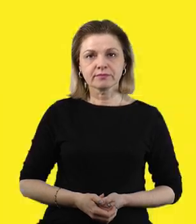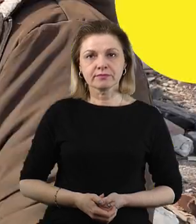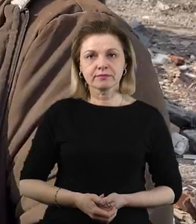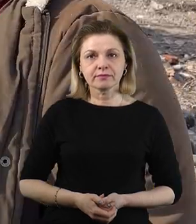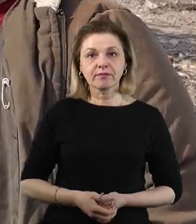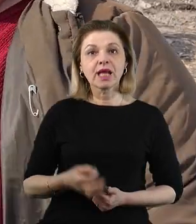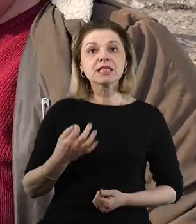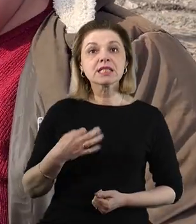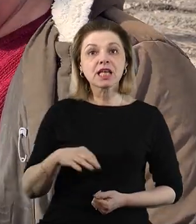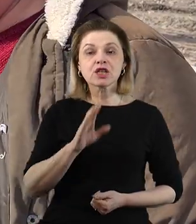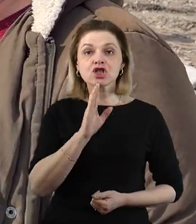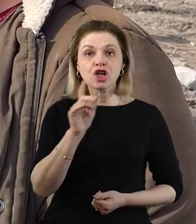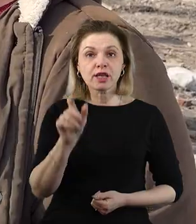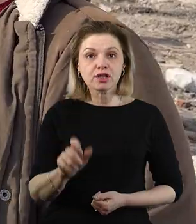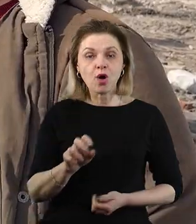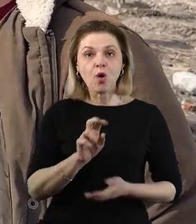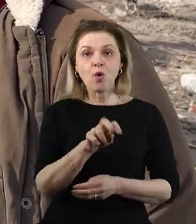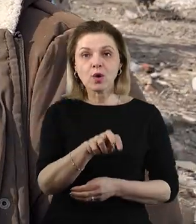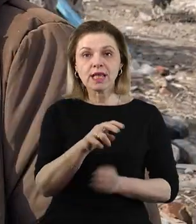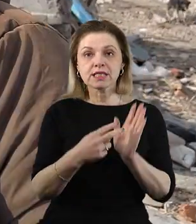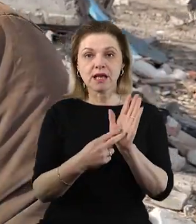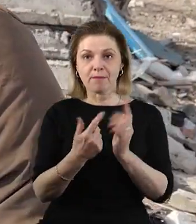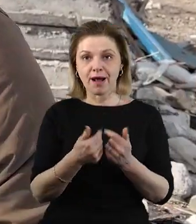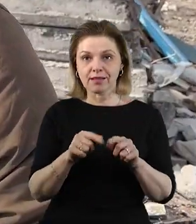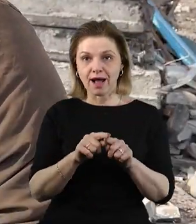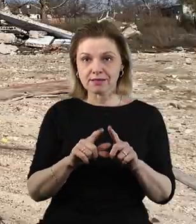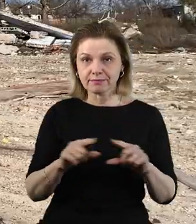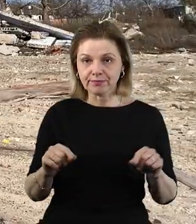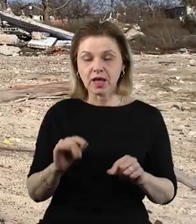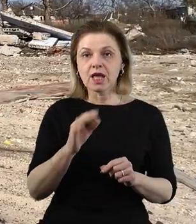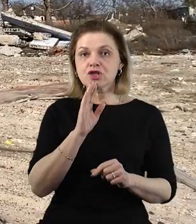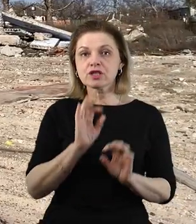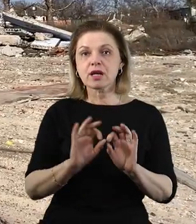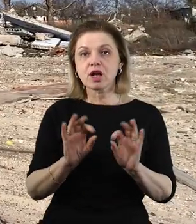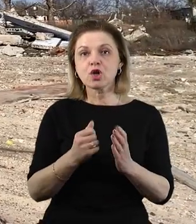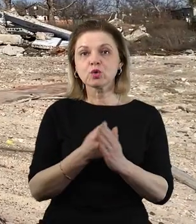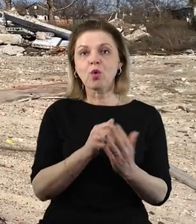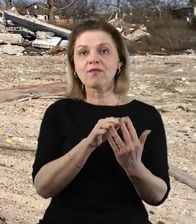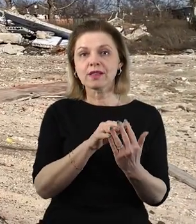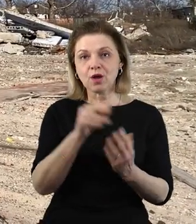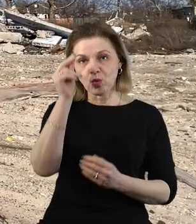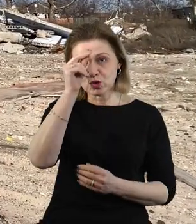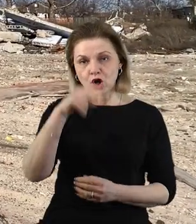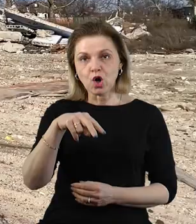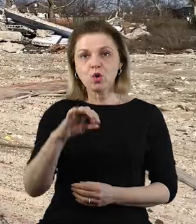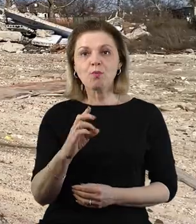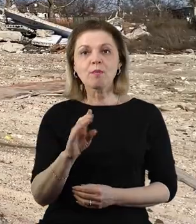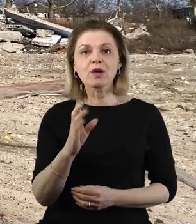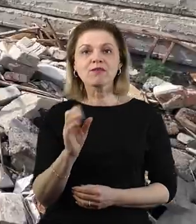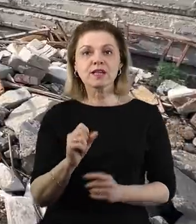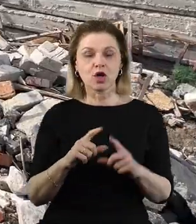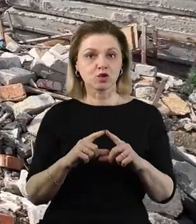Кропивницький син Олени ходить до сьомого класу жінка розповідає до повномасштабної війни вчився у любомирівській